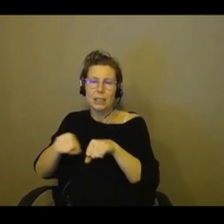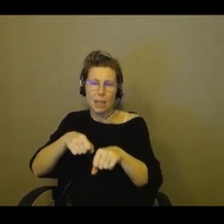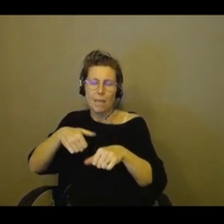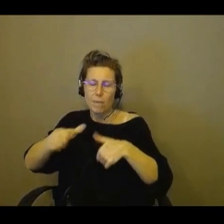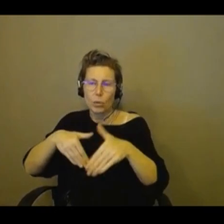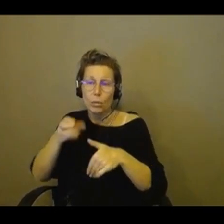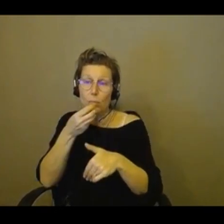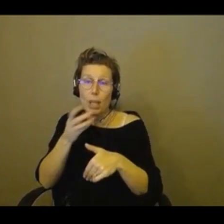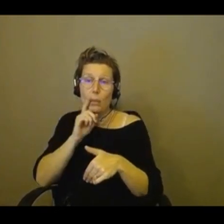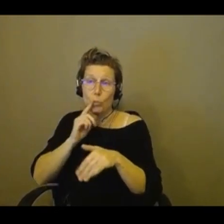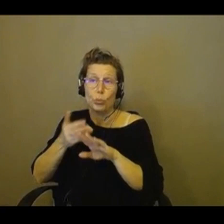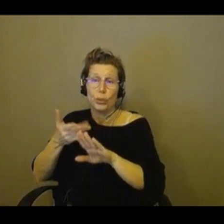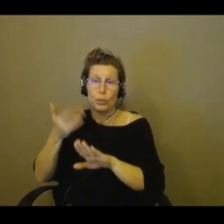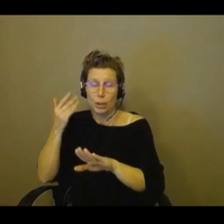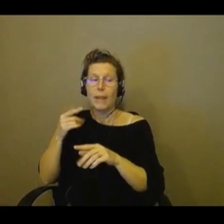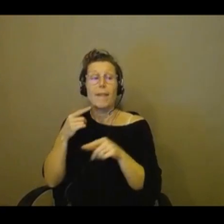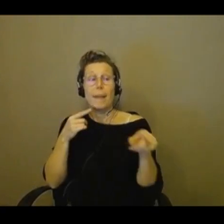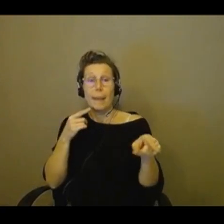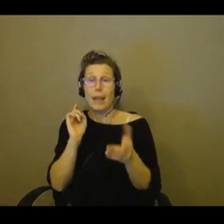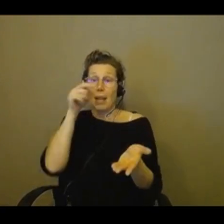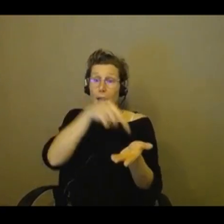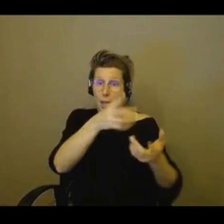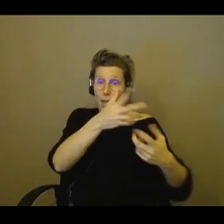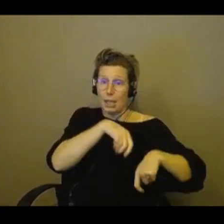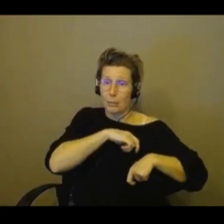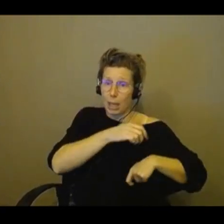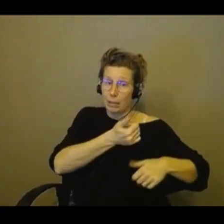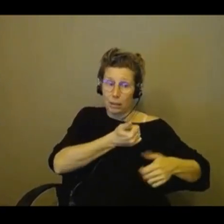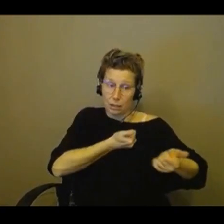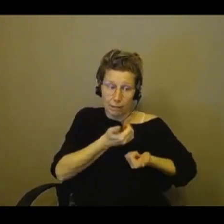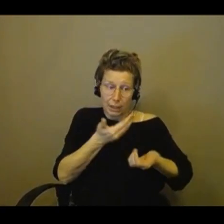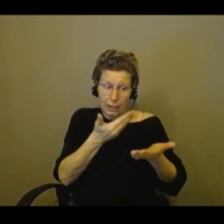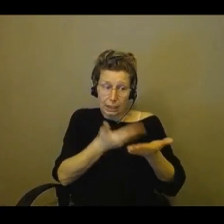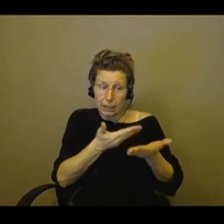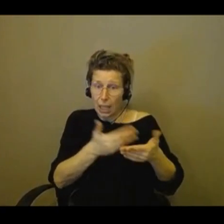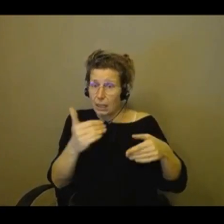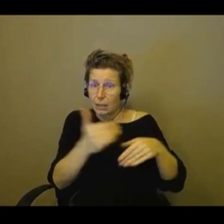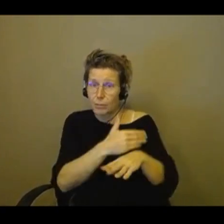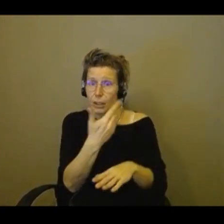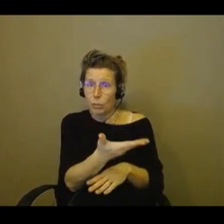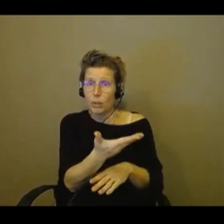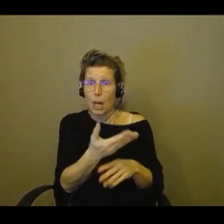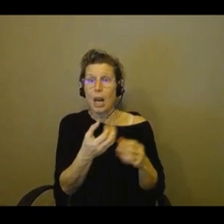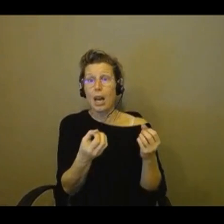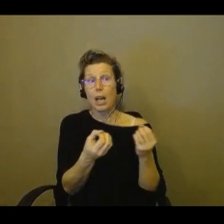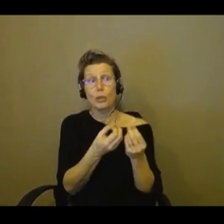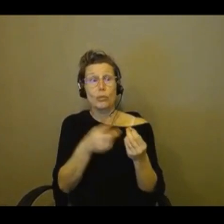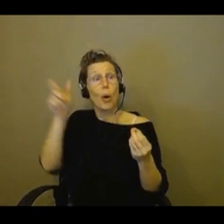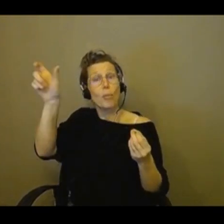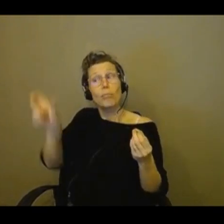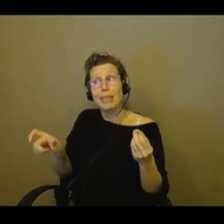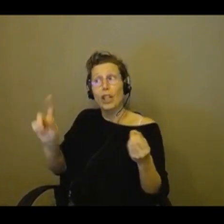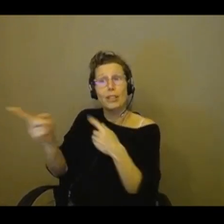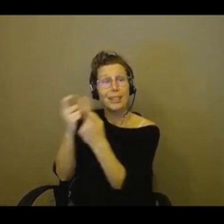Sur nos services domestiques en Espagne, c'est comme ça que ça se passe. Et c'est une des choses les plus appréciées par nos voyageurs. Donc on a souhaité